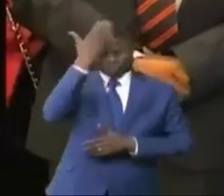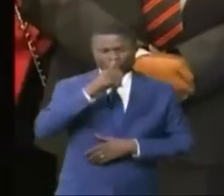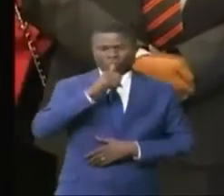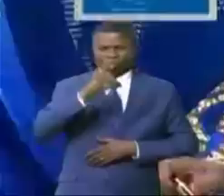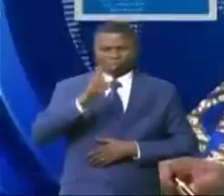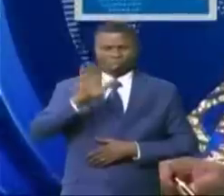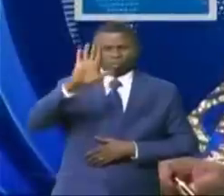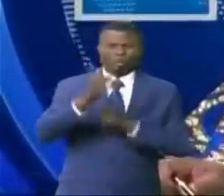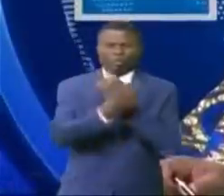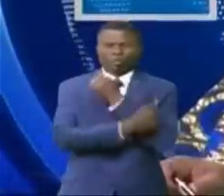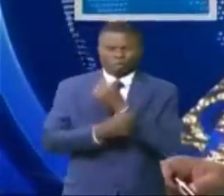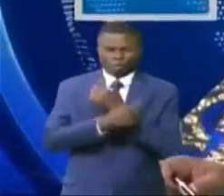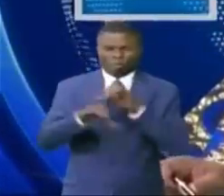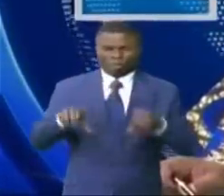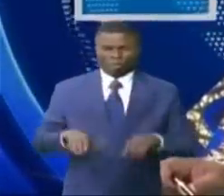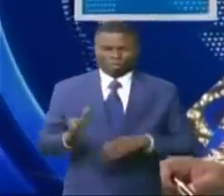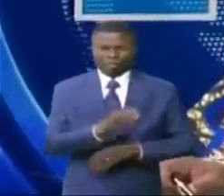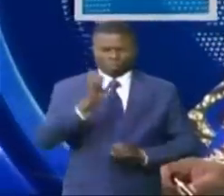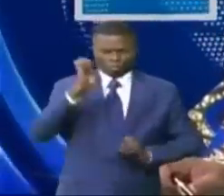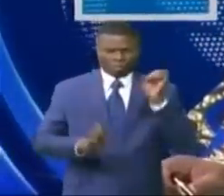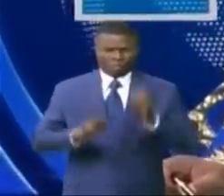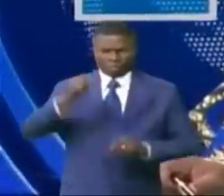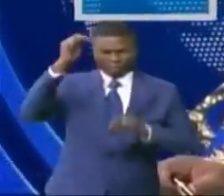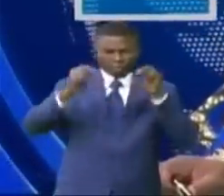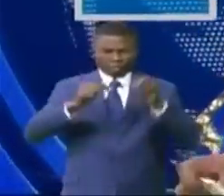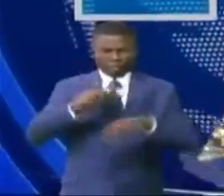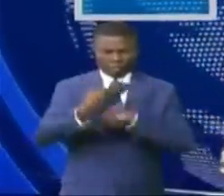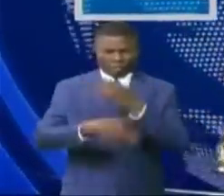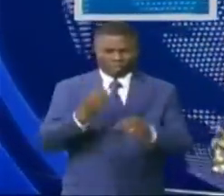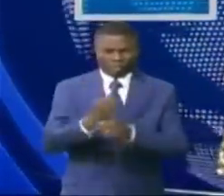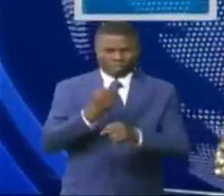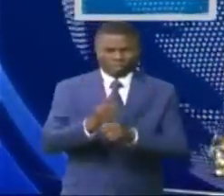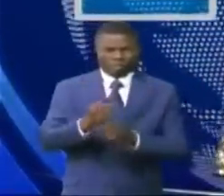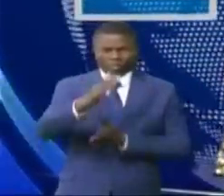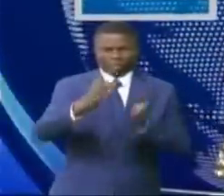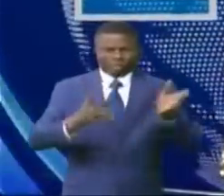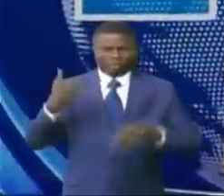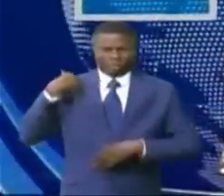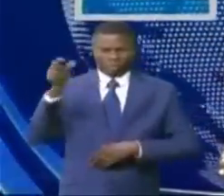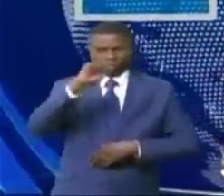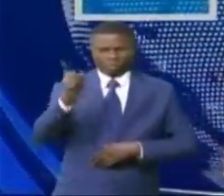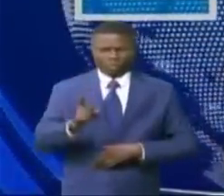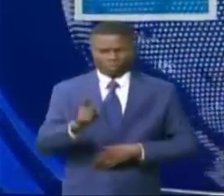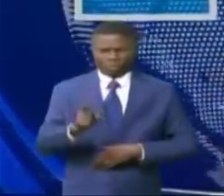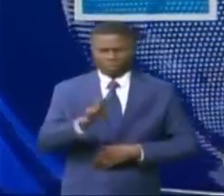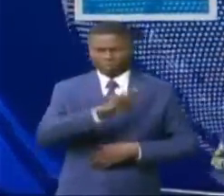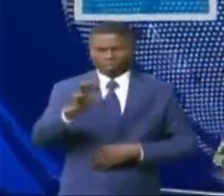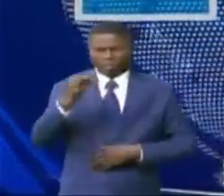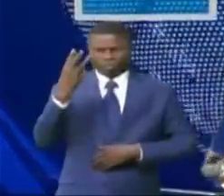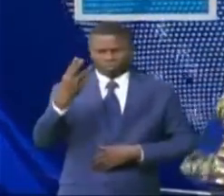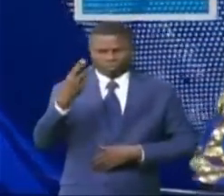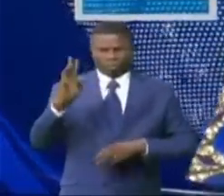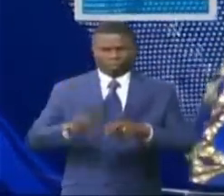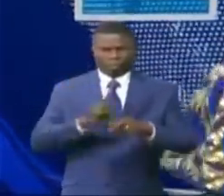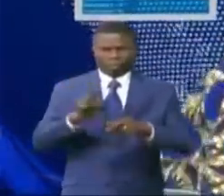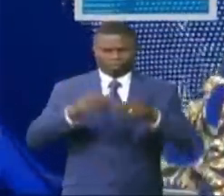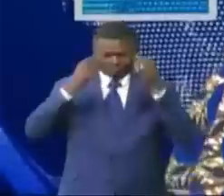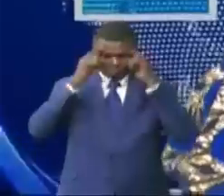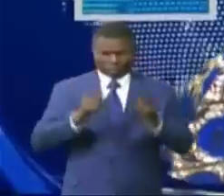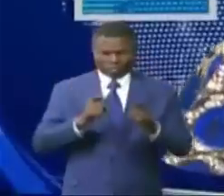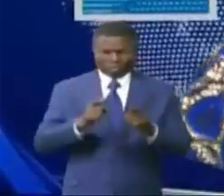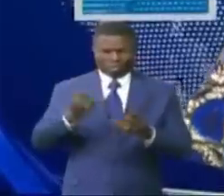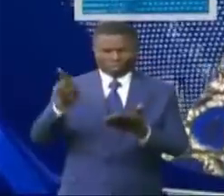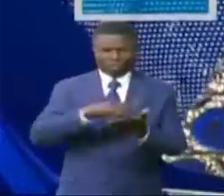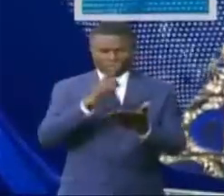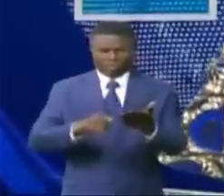pays. Évaluer le niveau de réalisation des recettes au 31 août 2023 et la mise en œuvre des mesures